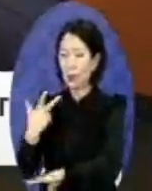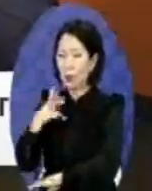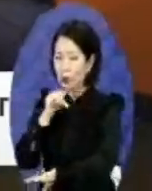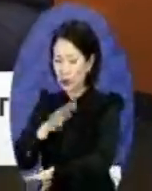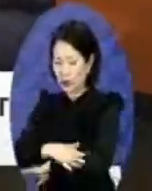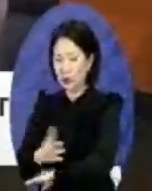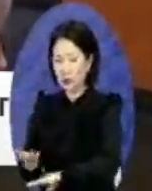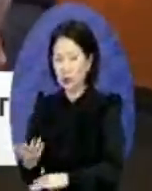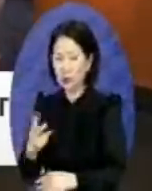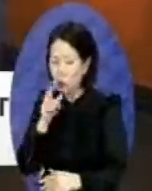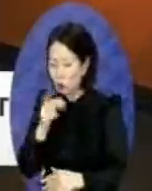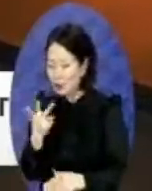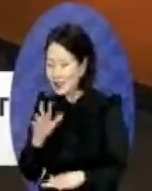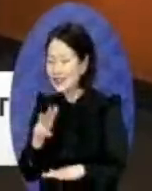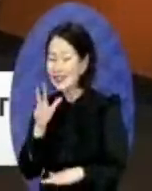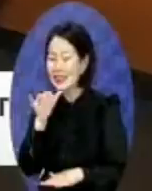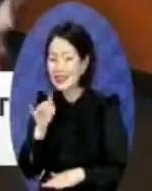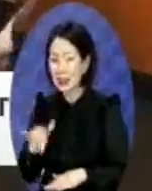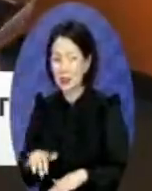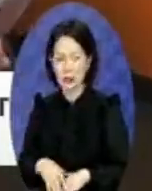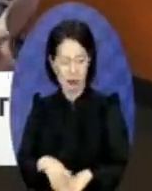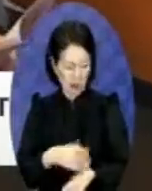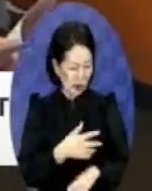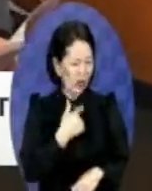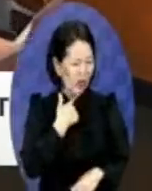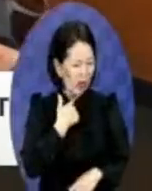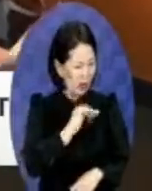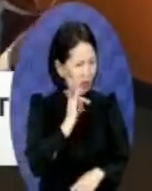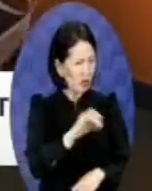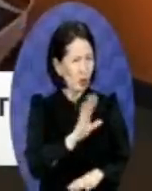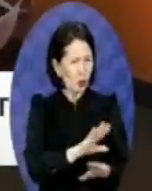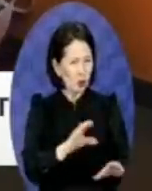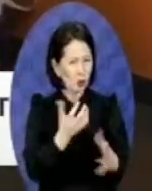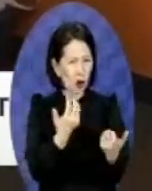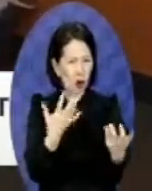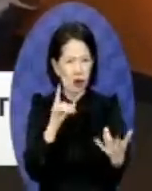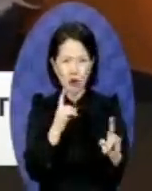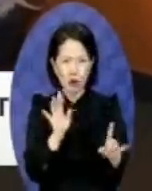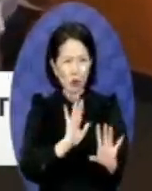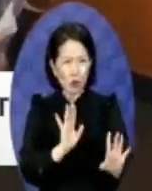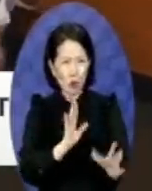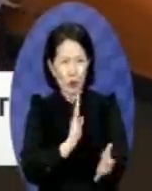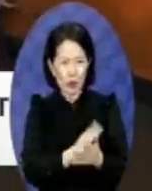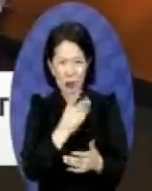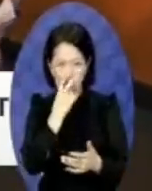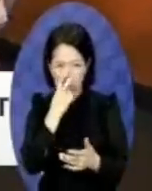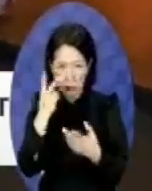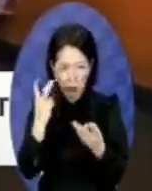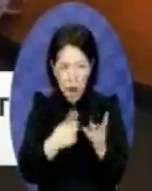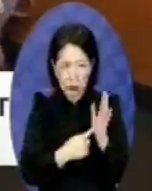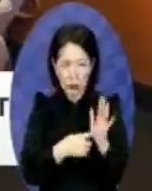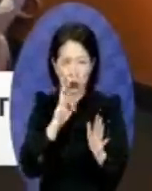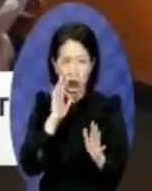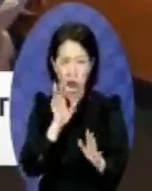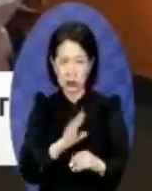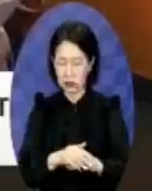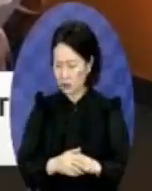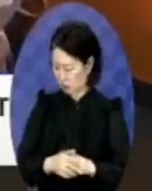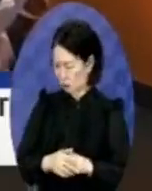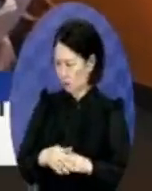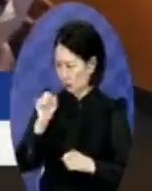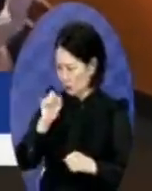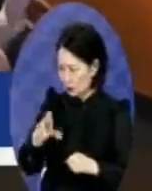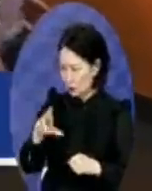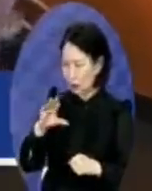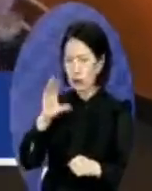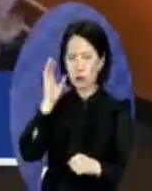Томоогийн вирусын халдвар их байгаа учраас 0-10 насны хүүхдийг олон нийтийн газар ингээд тогтоом тоглуулахгүй байна. Үзүр үйлчлэгээ хоол хүнсгээ. Хамгийн баяр өнөөдөр л дүнгүй цай